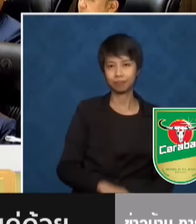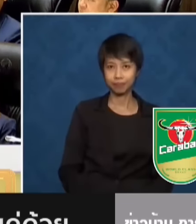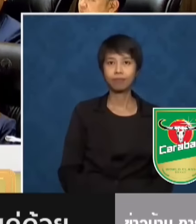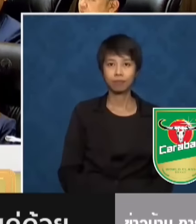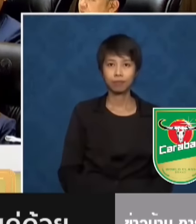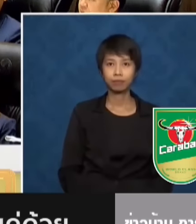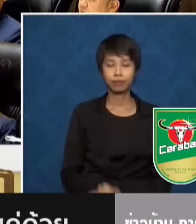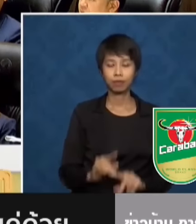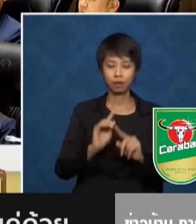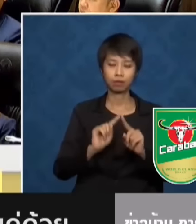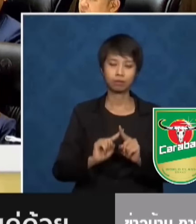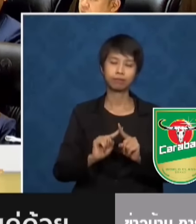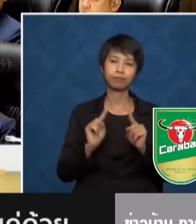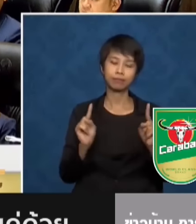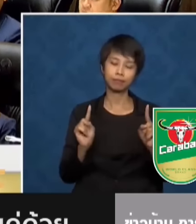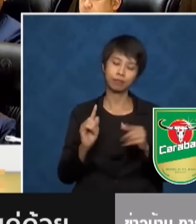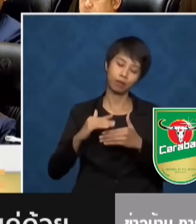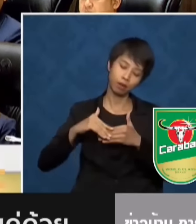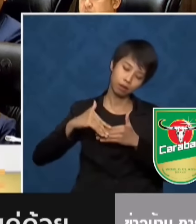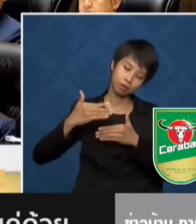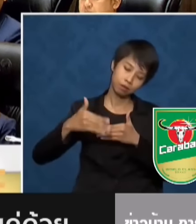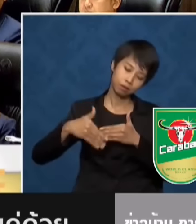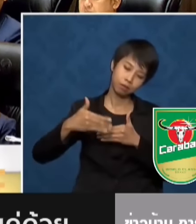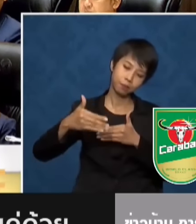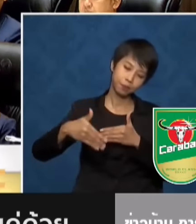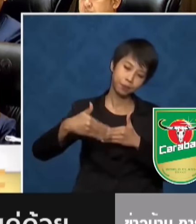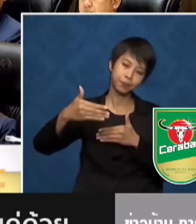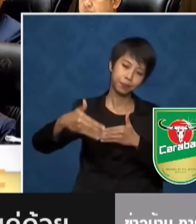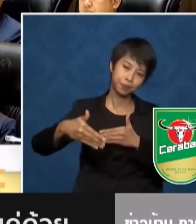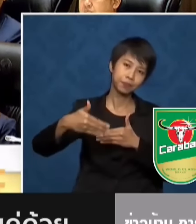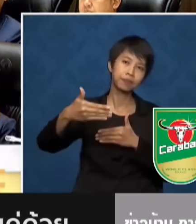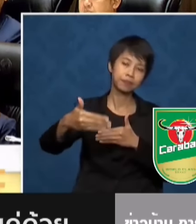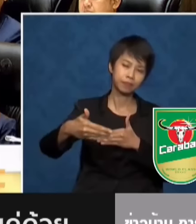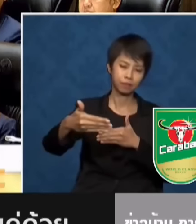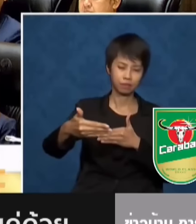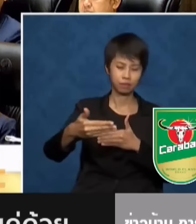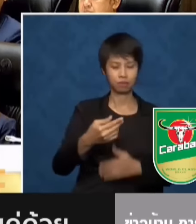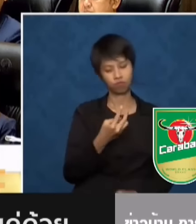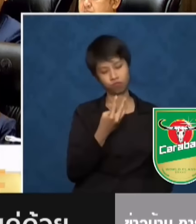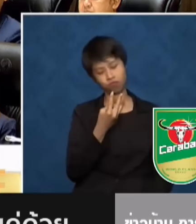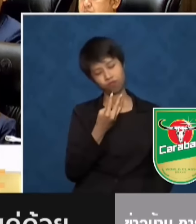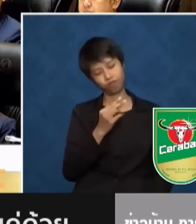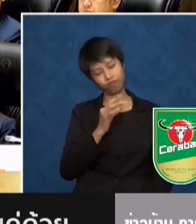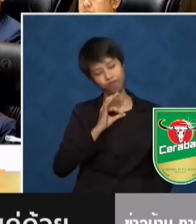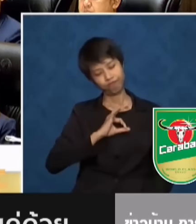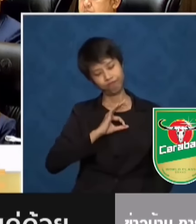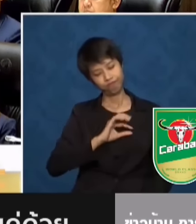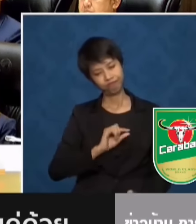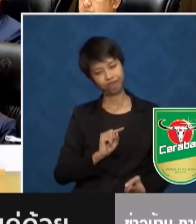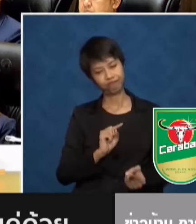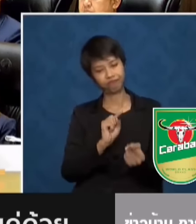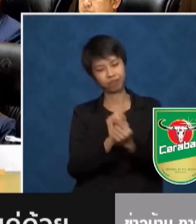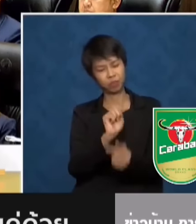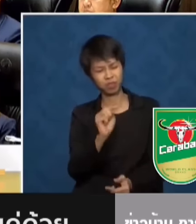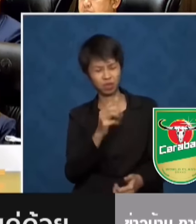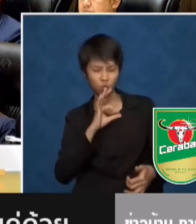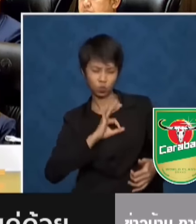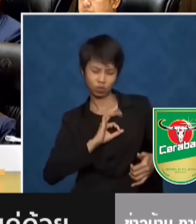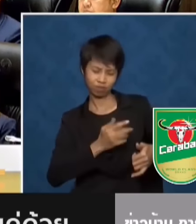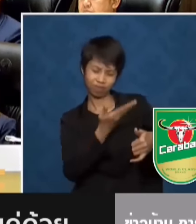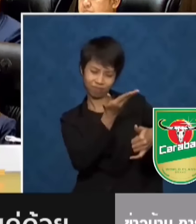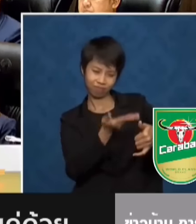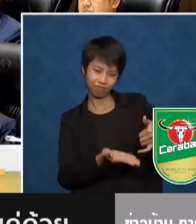แต่เวลาผ่านไปเรากลับพบว่าเราได้นายกรัฐมน